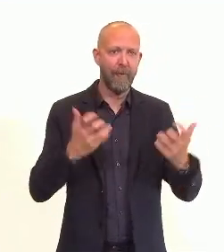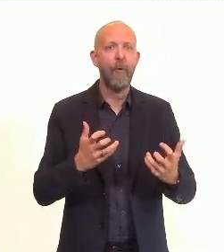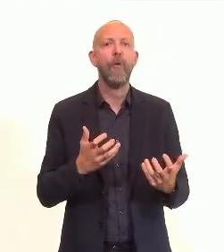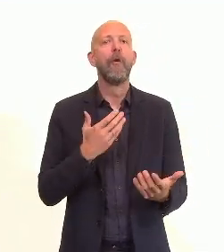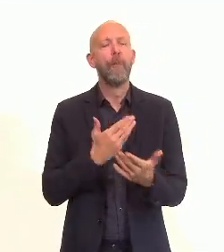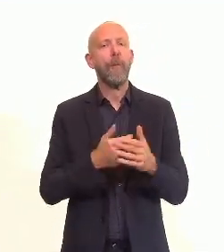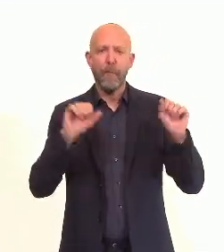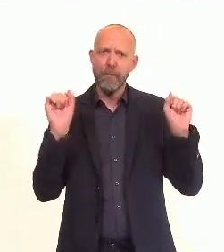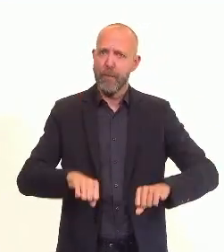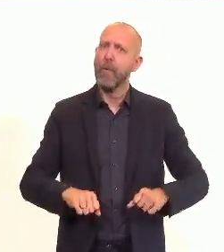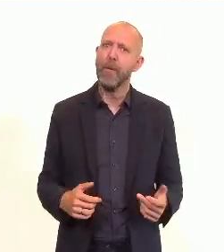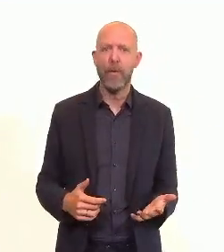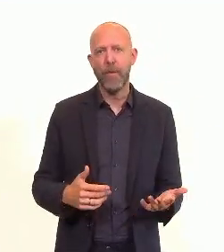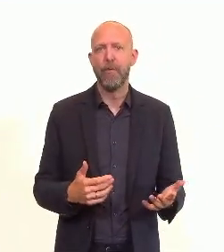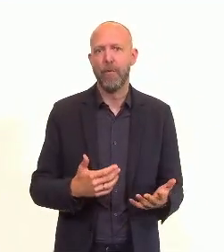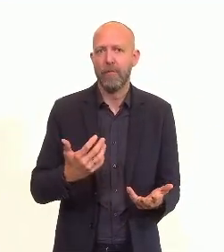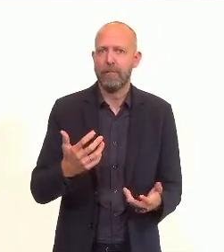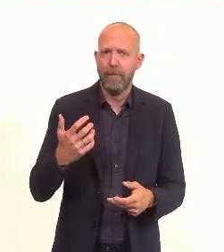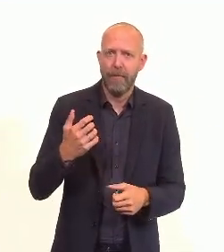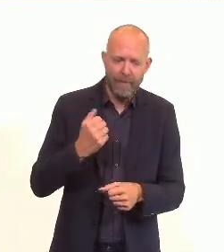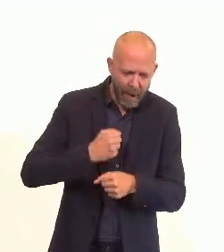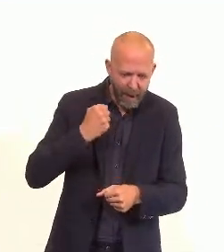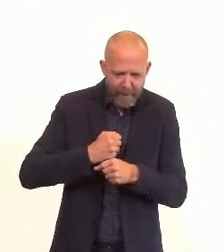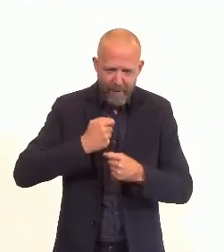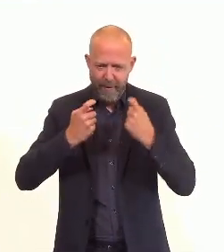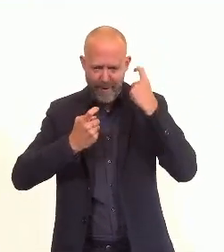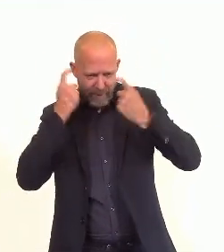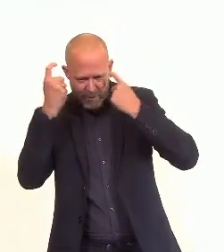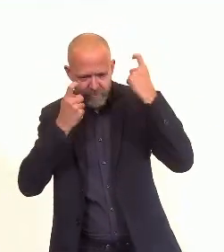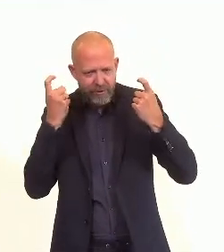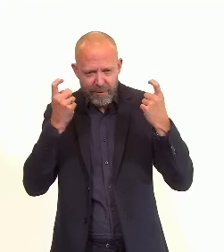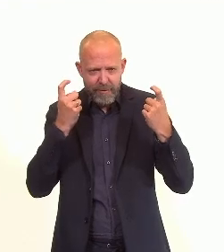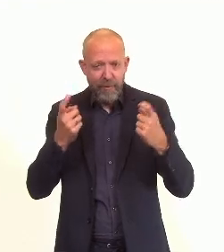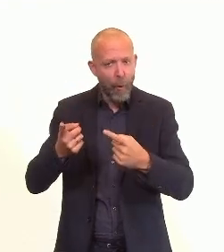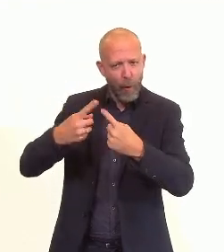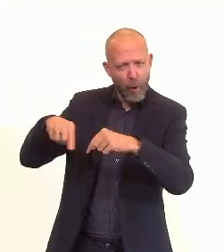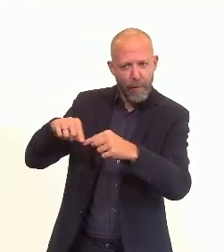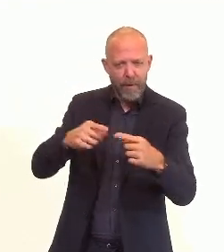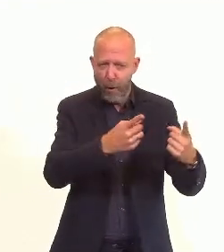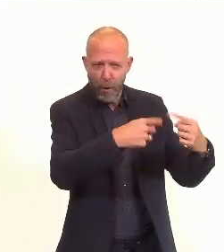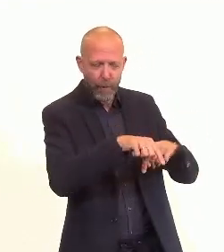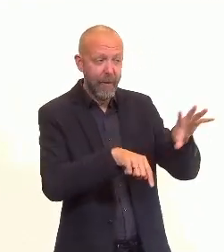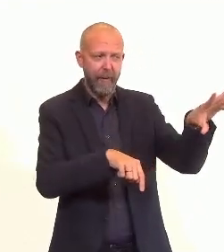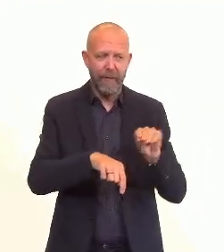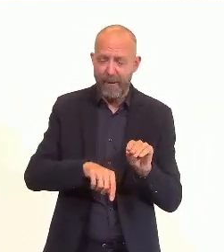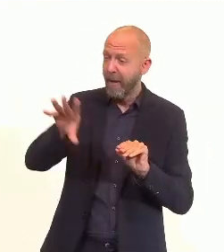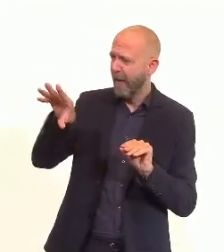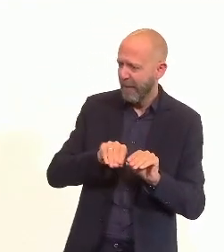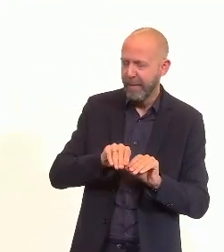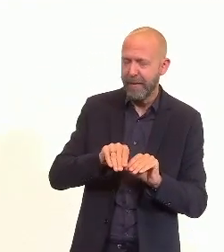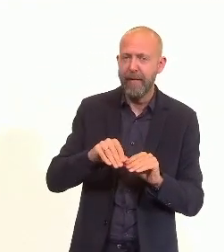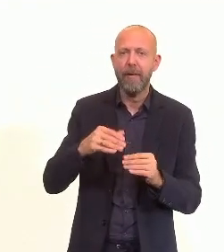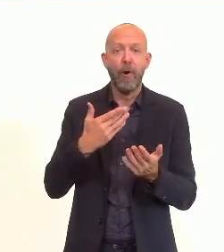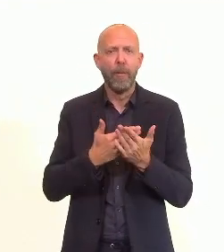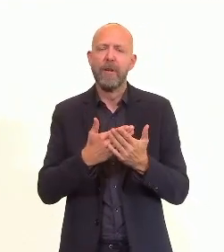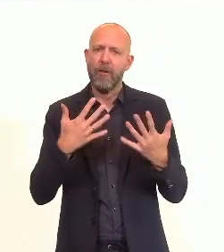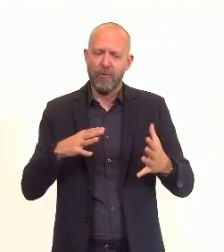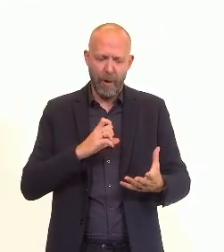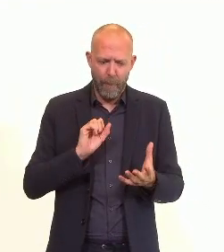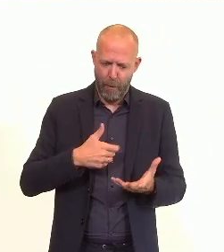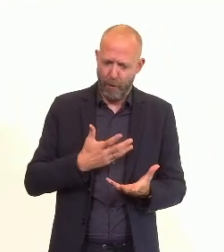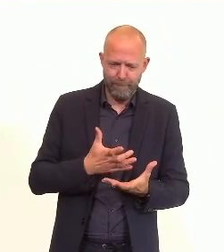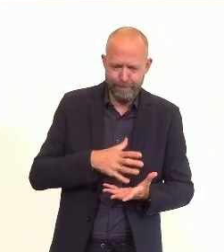déjà travailler, réfléchir, inviter les comités voisins pour déjà partager ce qu'ils ont à